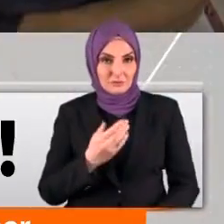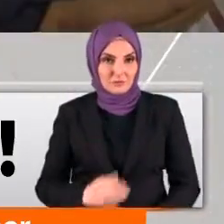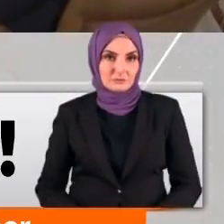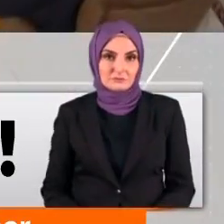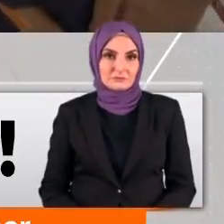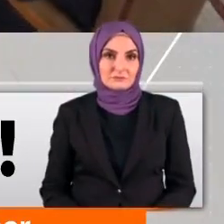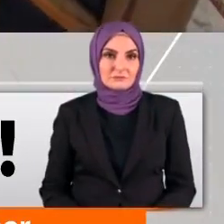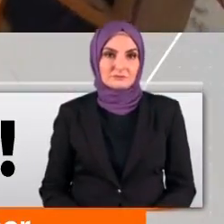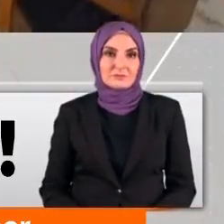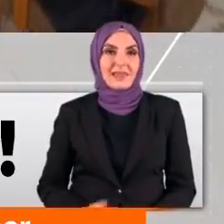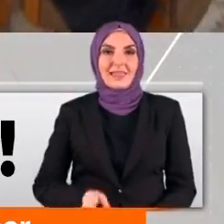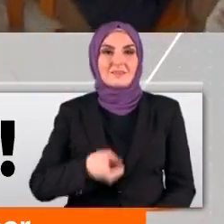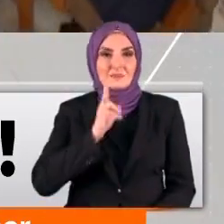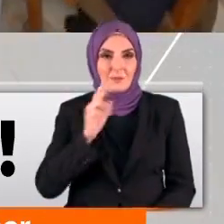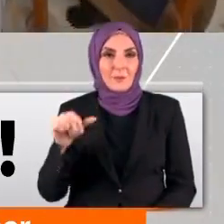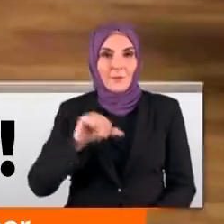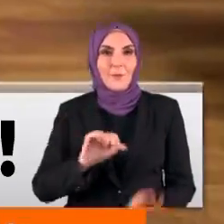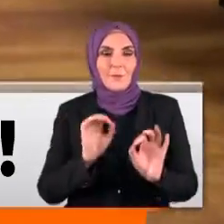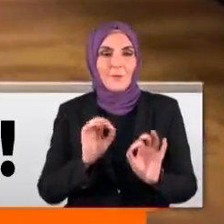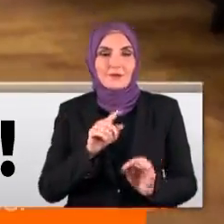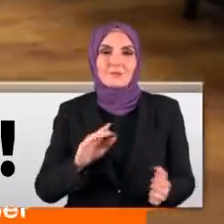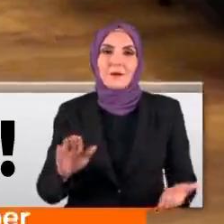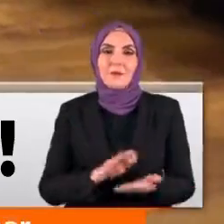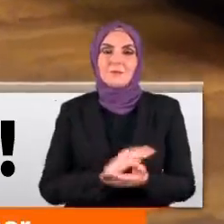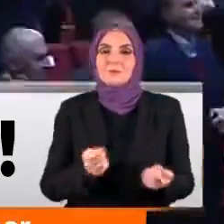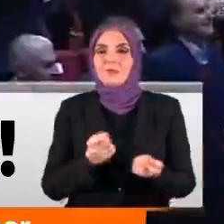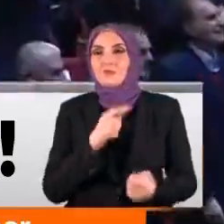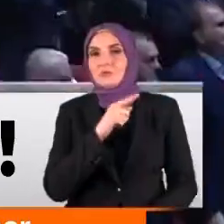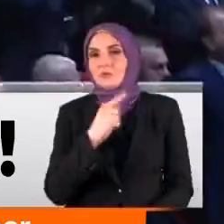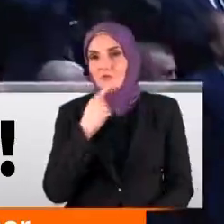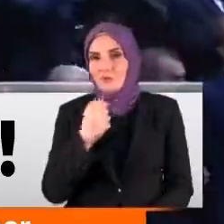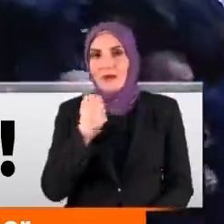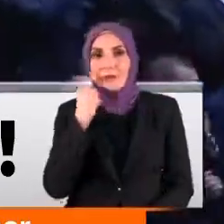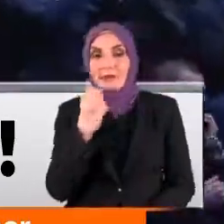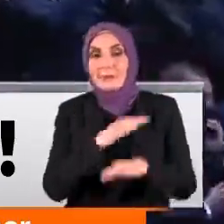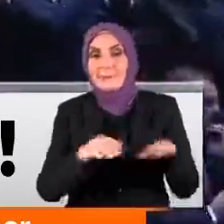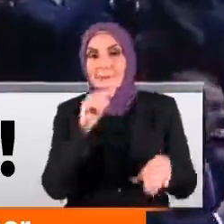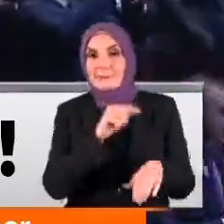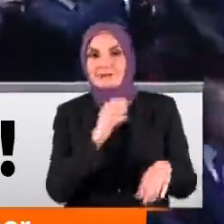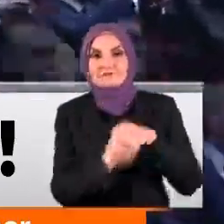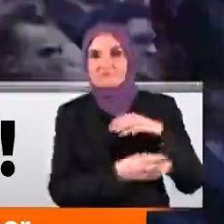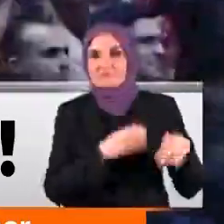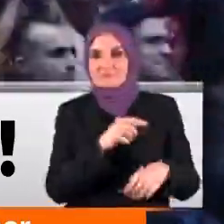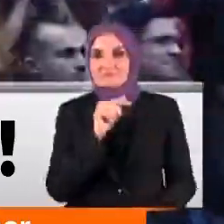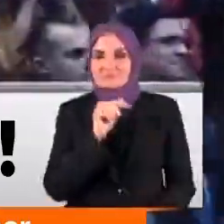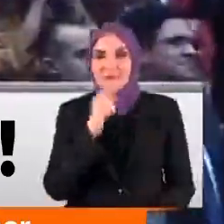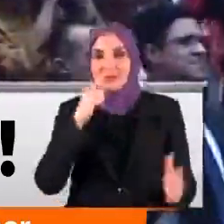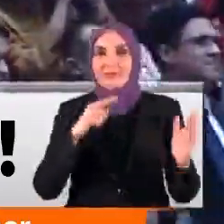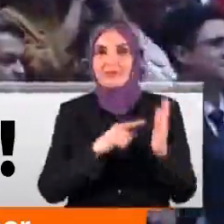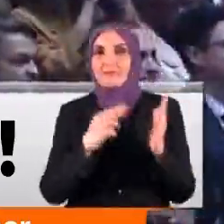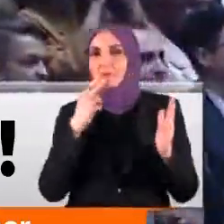kaçınılmaz akıbeti saklama yoluna gidiyorlar. Altılı Masa'daki kargaşayı Denizli'den hedef aldı. Cumhurbaşkanı